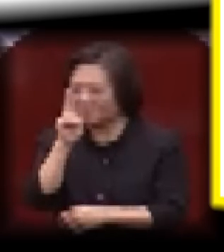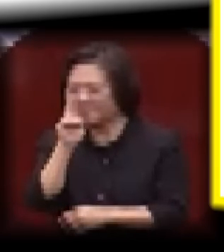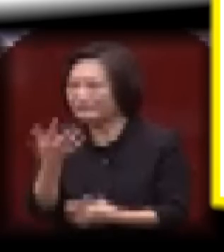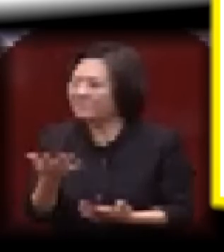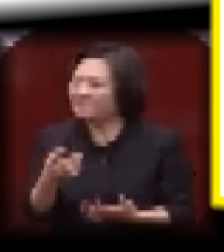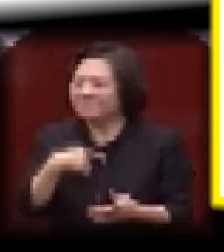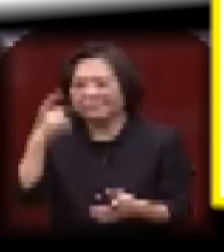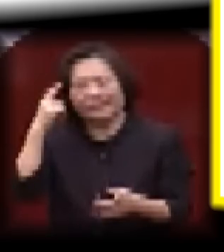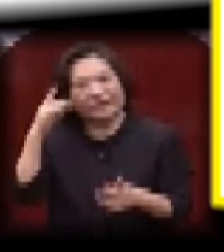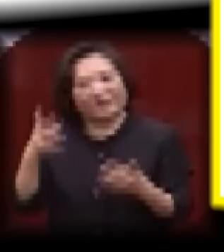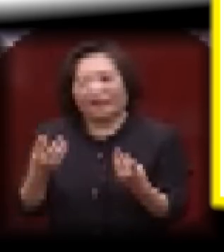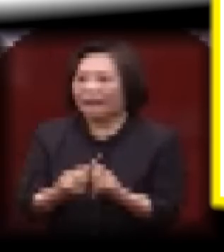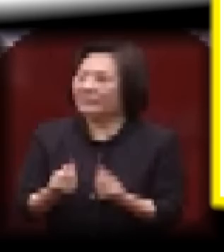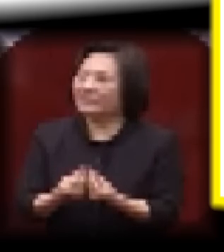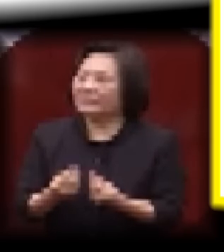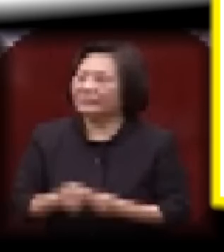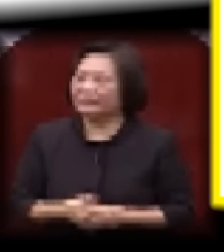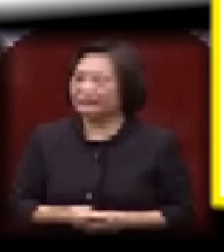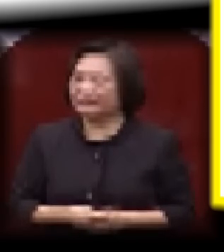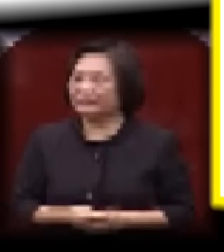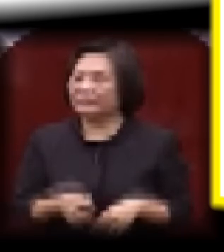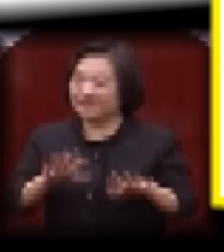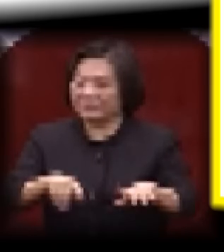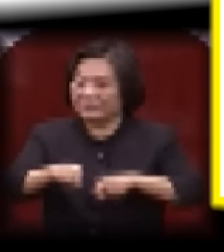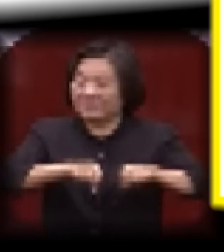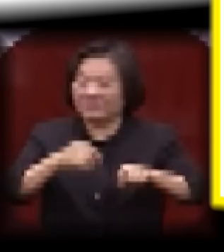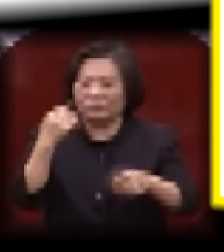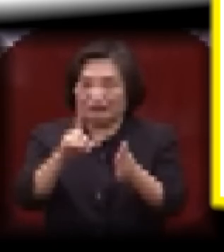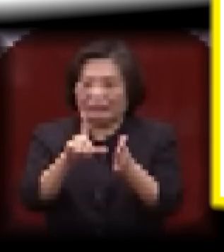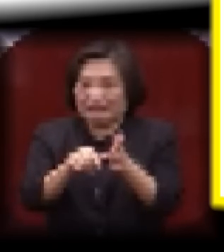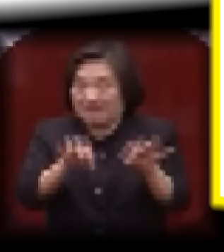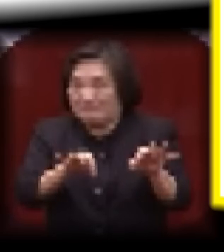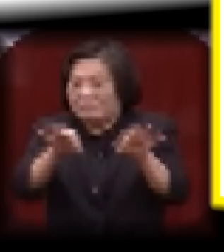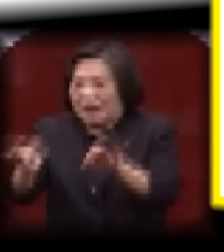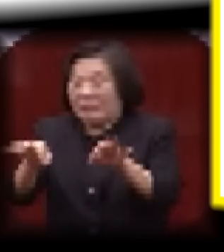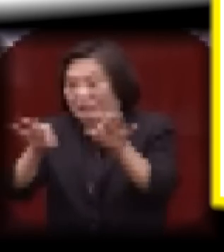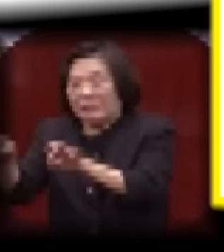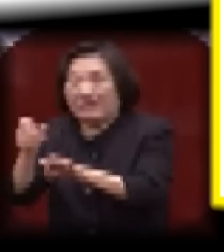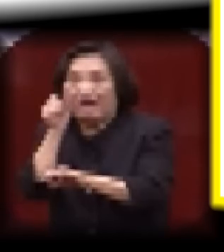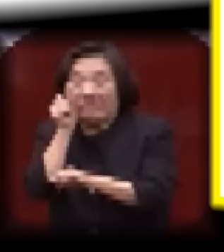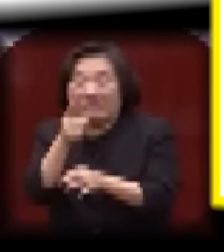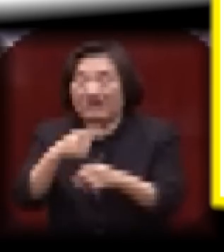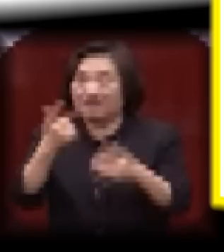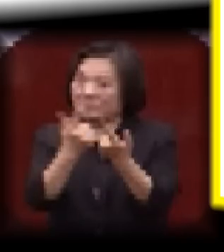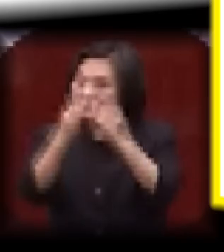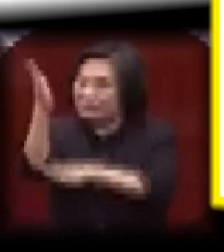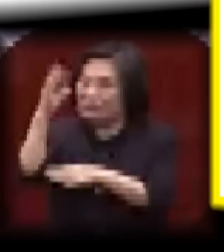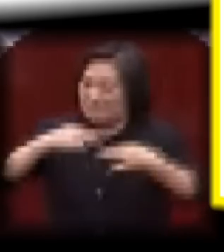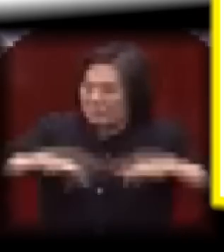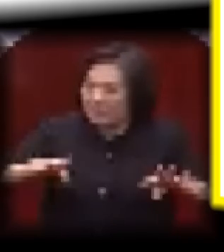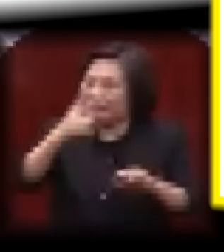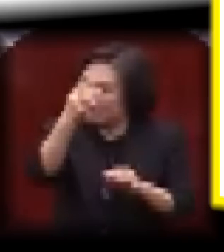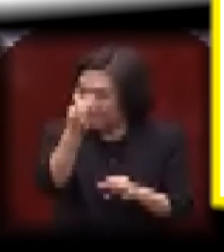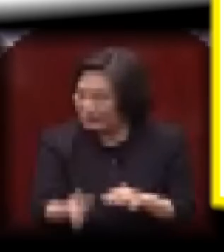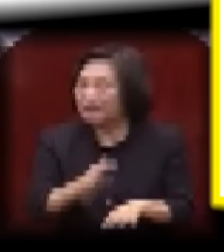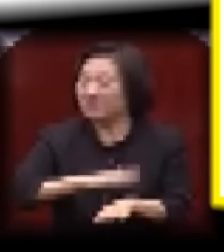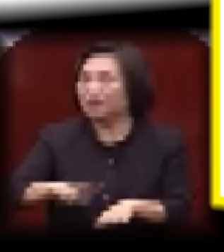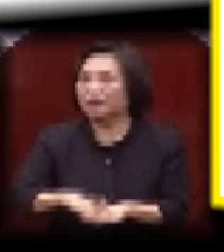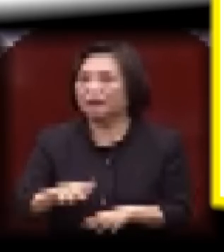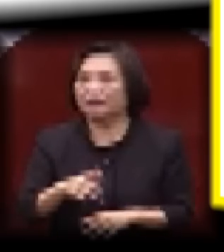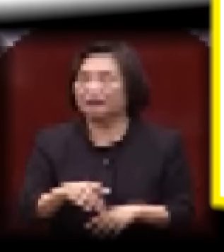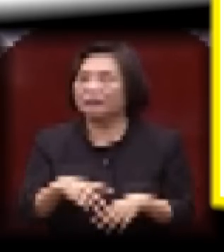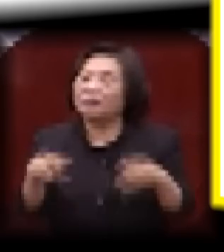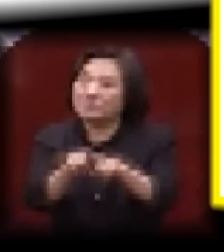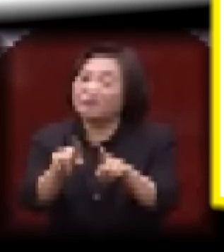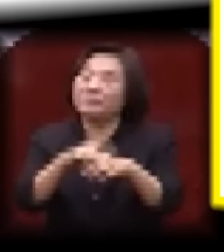样的，因为这个案子你知道每拖一个月台北市政府就要损失一亿的资金。那如果按照一般来讲营业额应该是